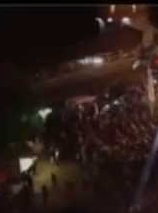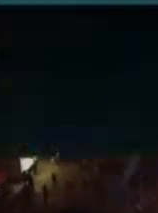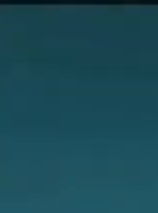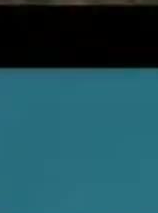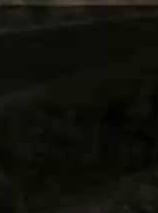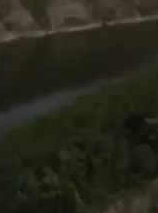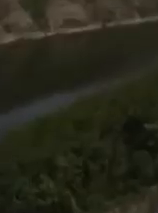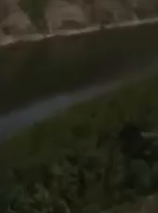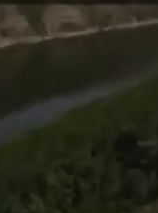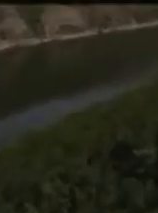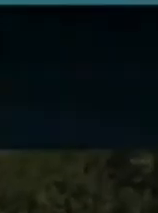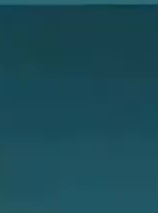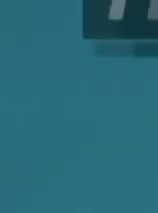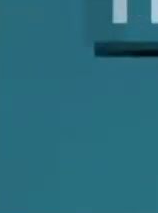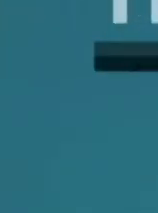Музика